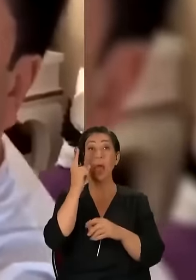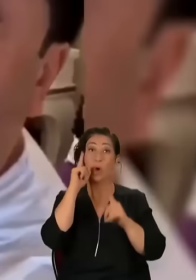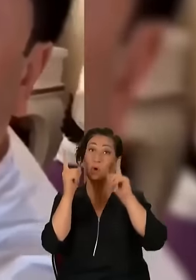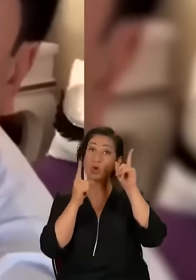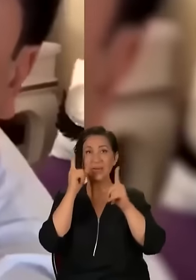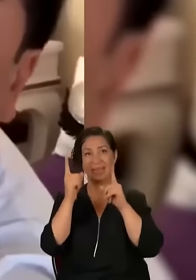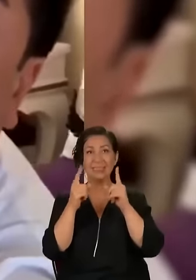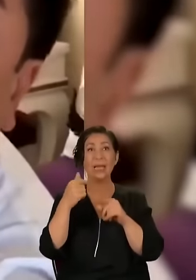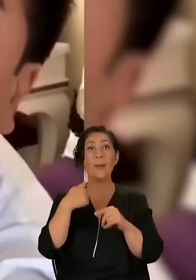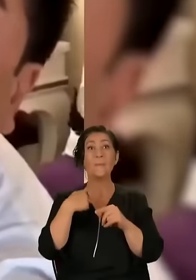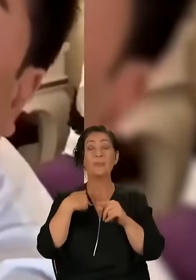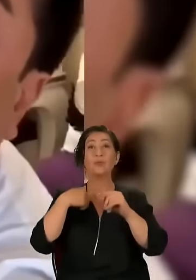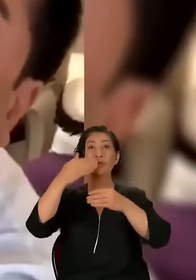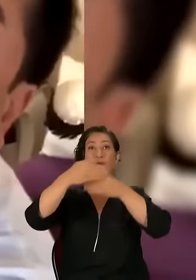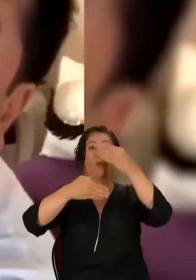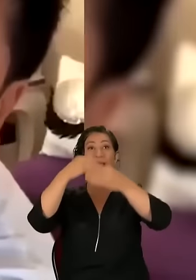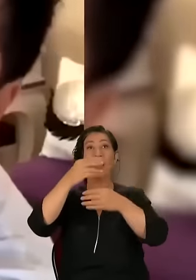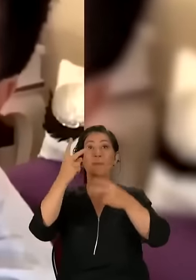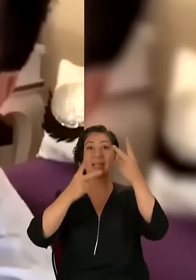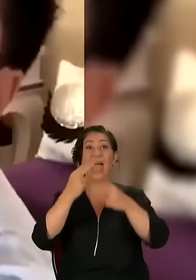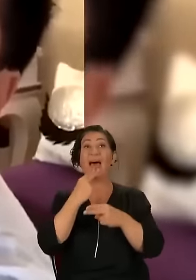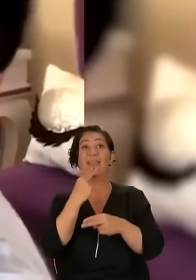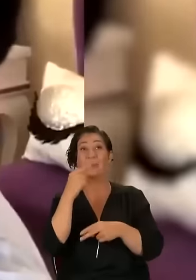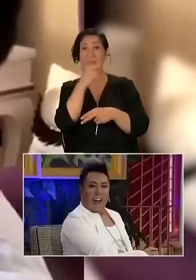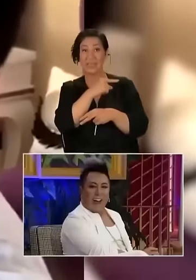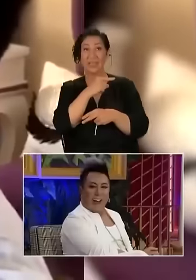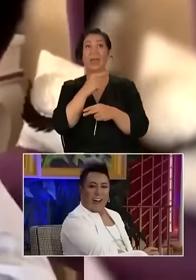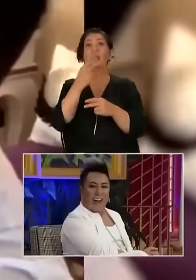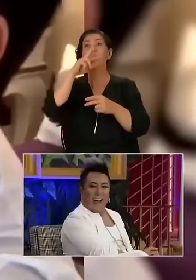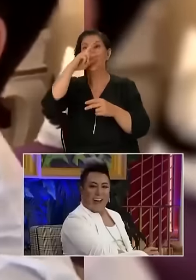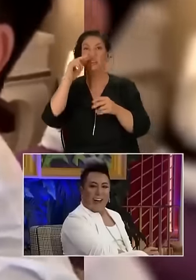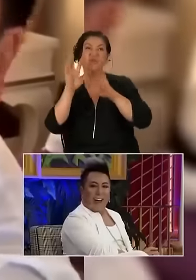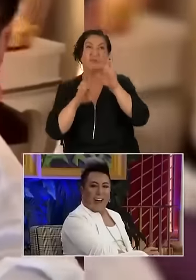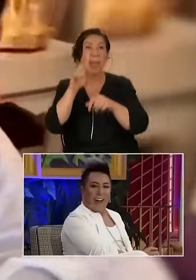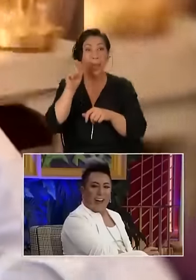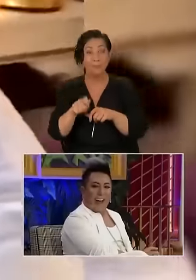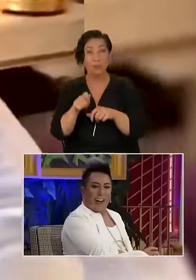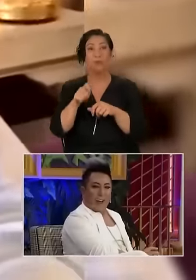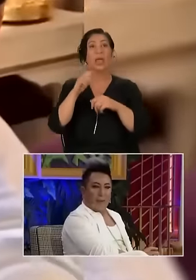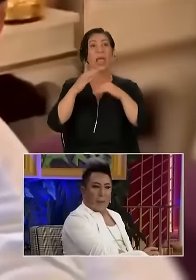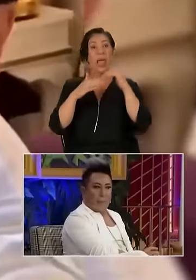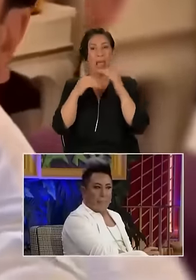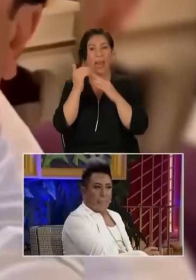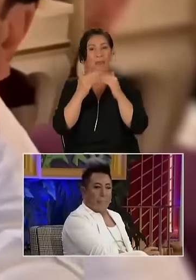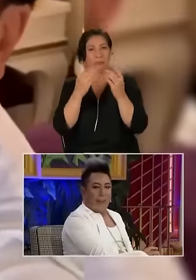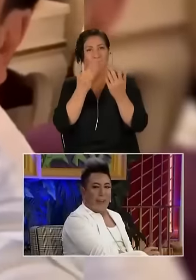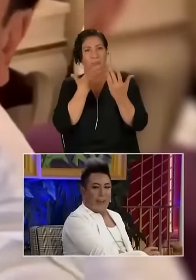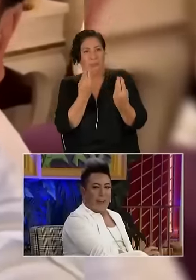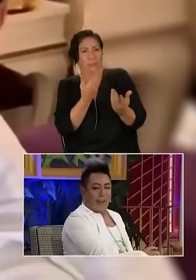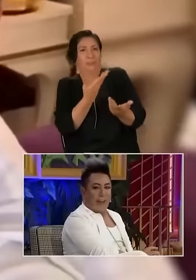kurnaz. Benim duvarımda bulunan birkaç tane hanımefendiyi taciz etmiş. Elaya düzgün bir çocuk